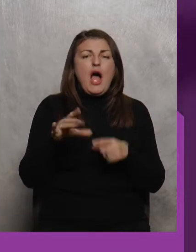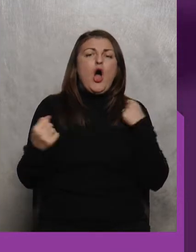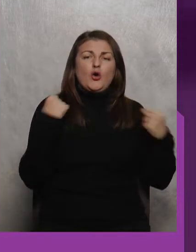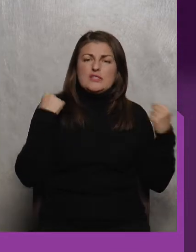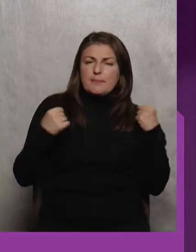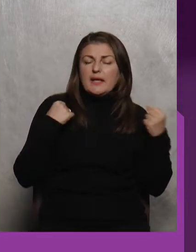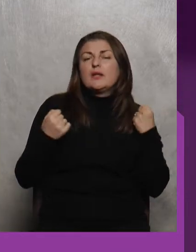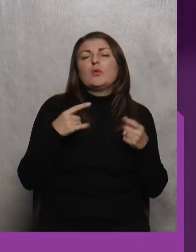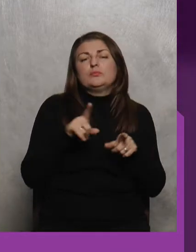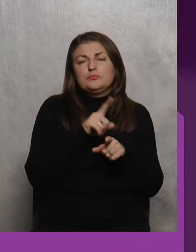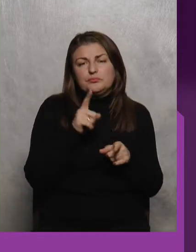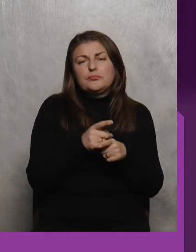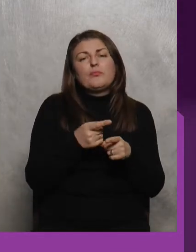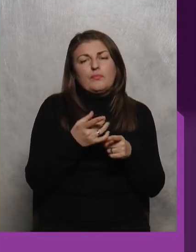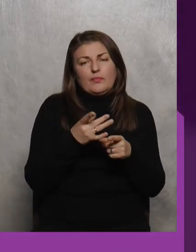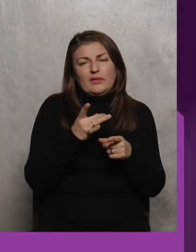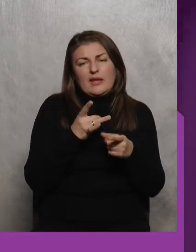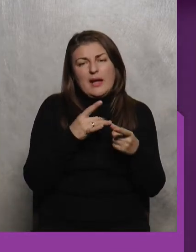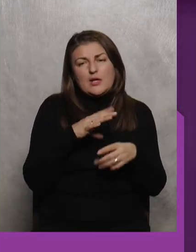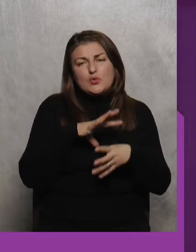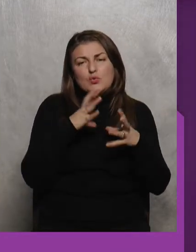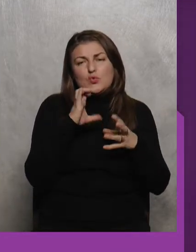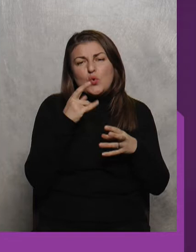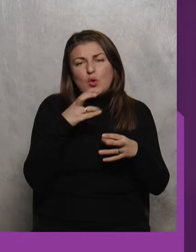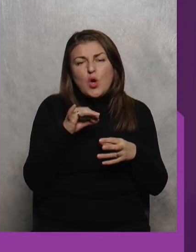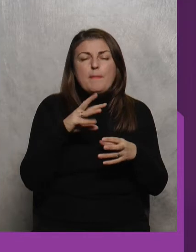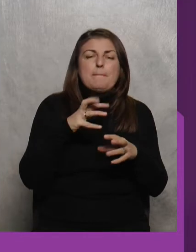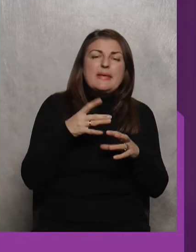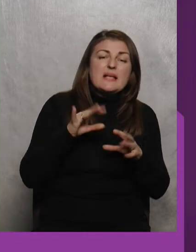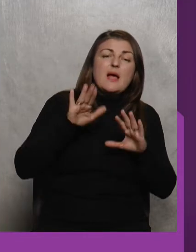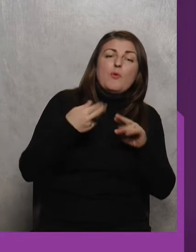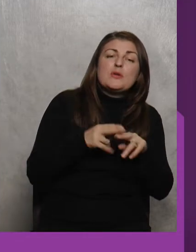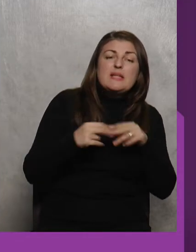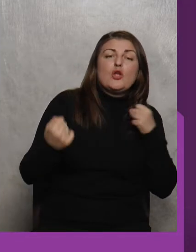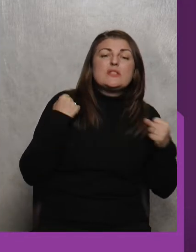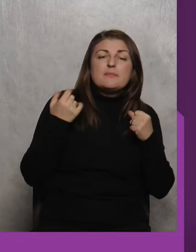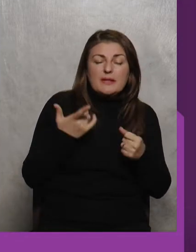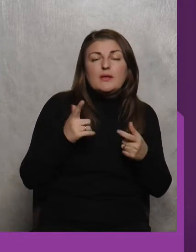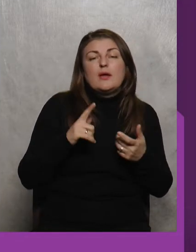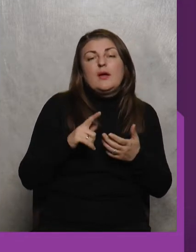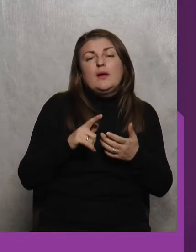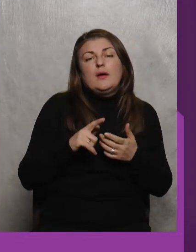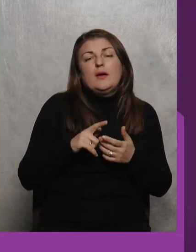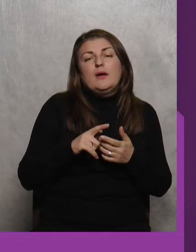розминочки, да, всі розімняти суглоби, м'язи. Відповідно, потім після розминки